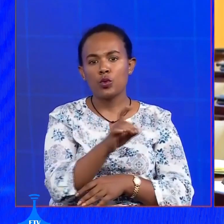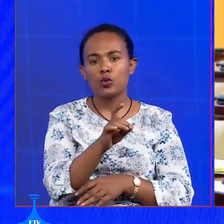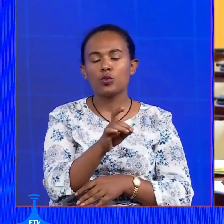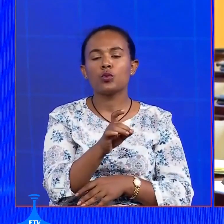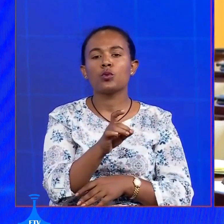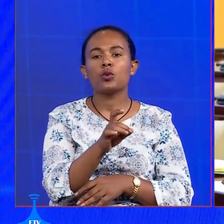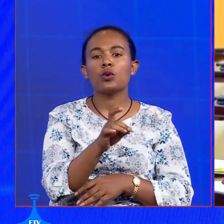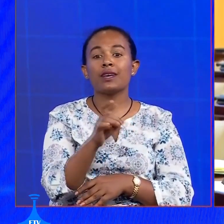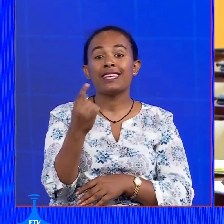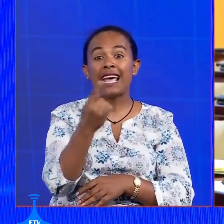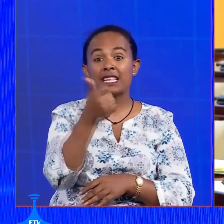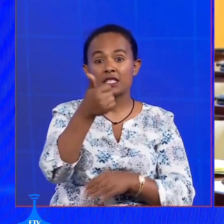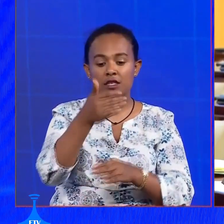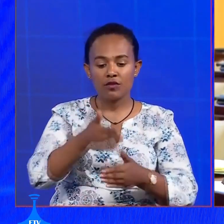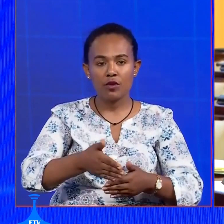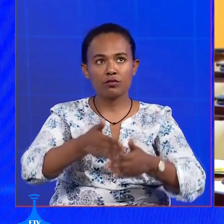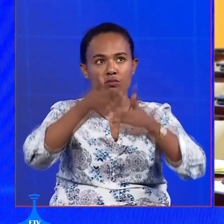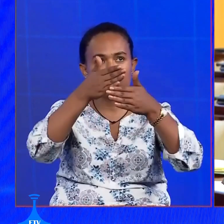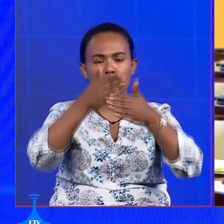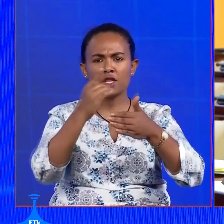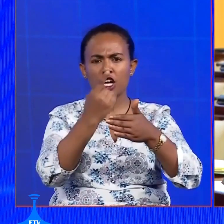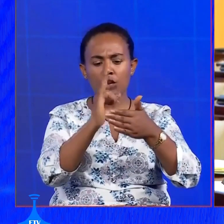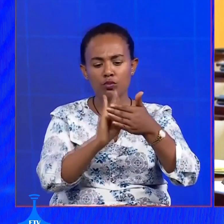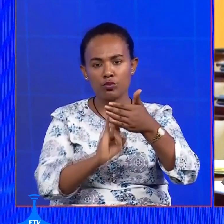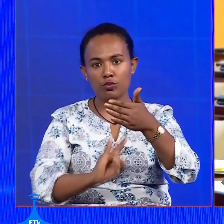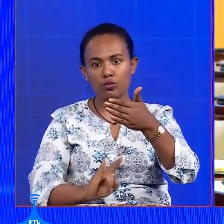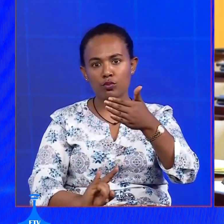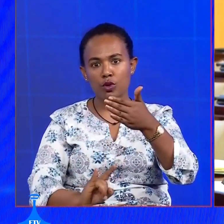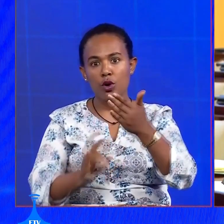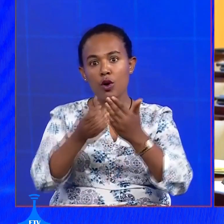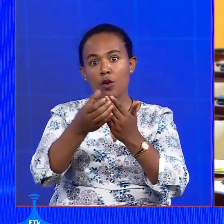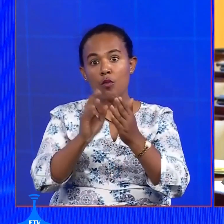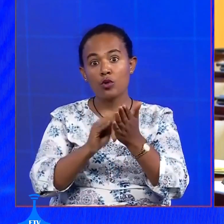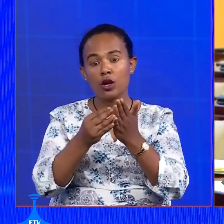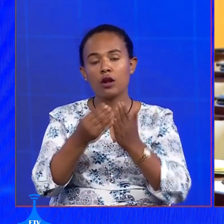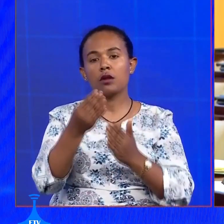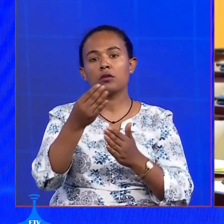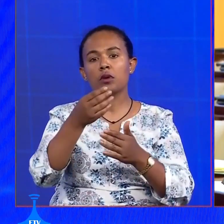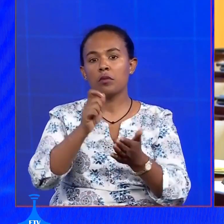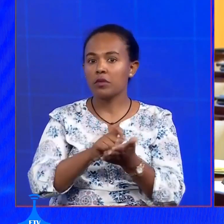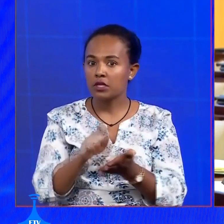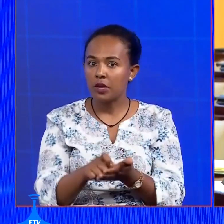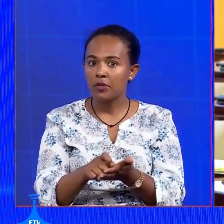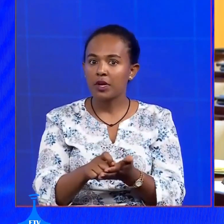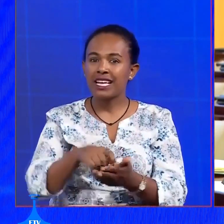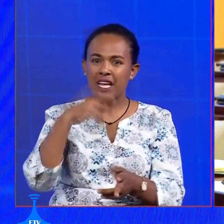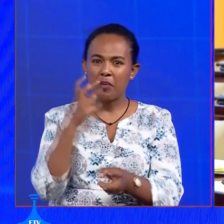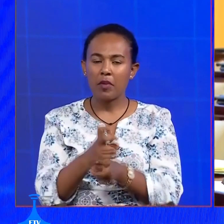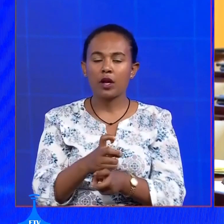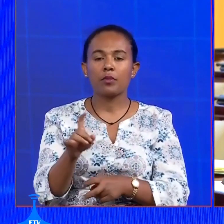ነው። እያንዳንዱን ሪሲት ላይ መመዝገብ፣ እያንዳንዱ ሞዴል 19 ላይ መመዝገብ ከባድ